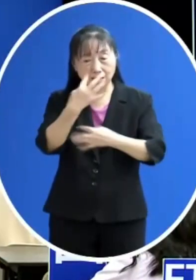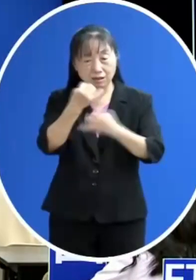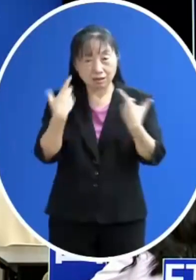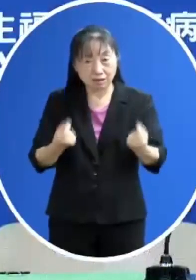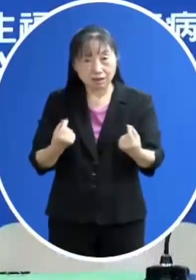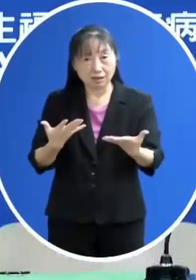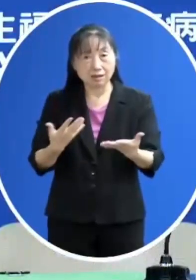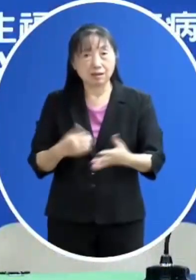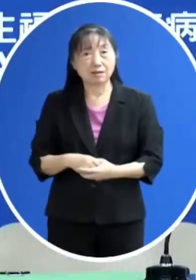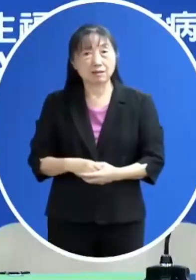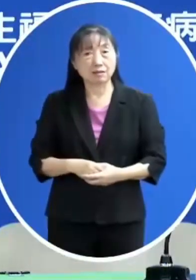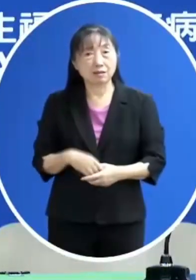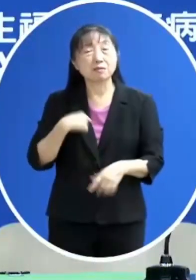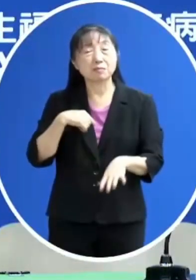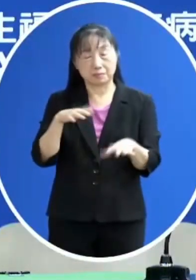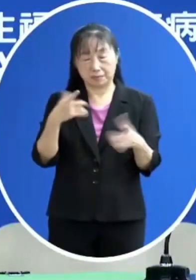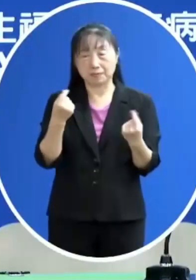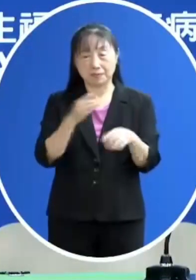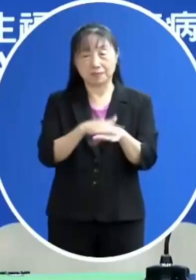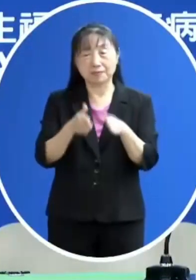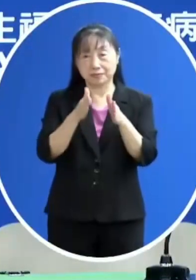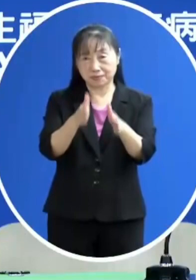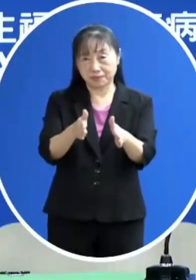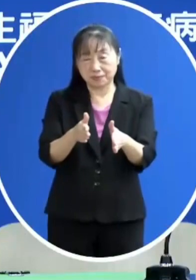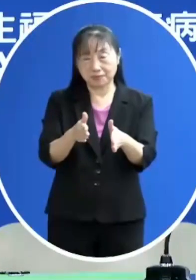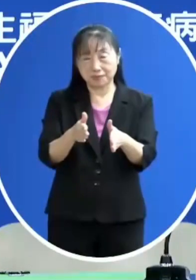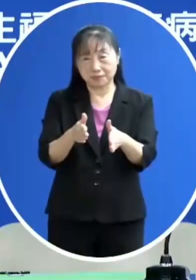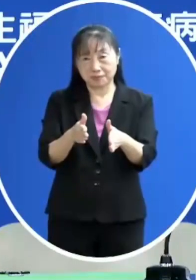谢。 好，我想我们持续在评估当中，